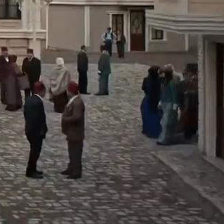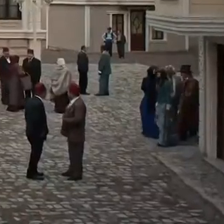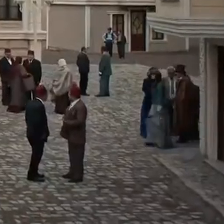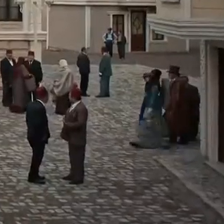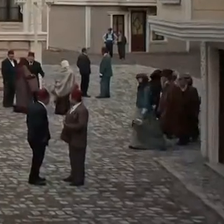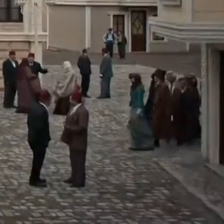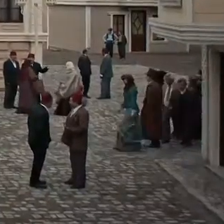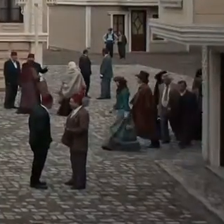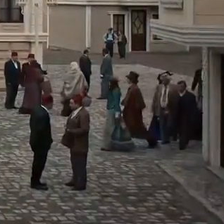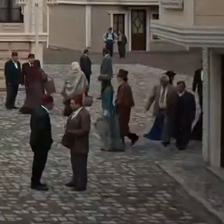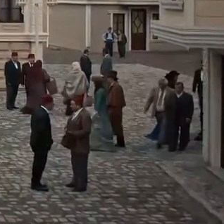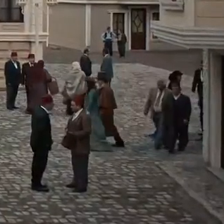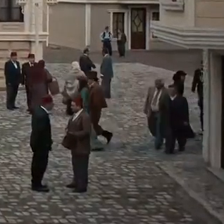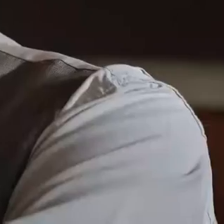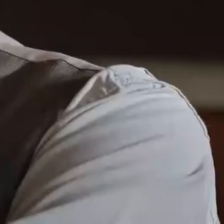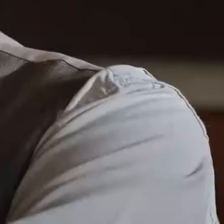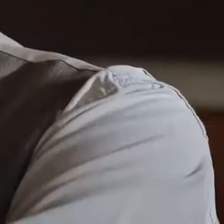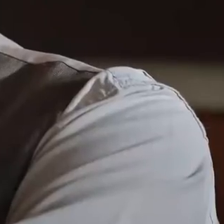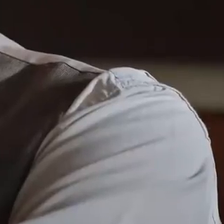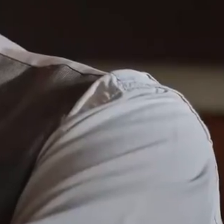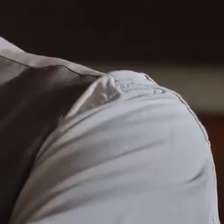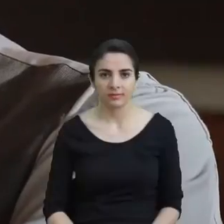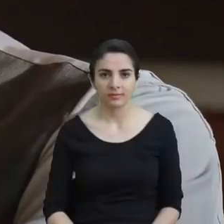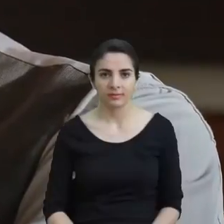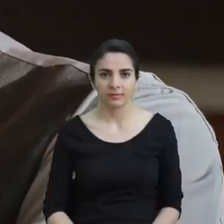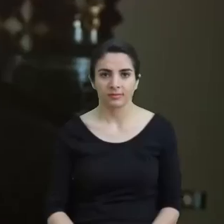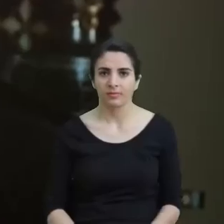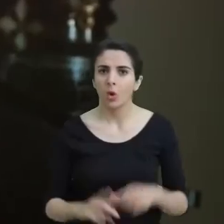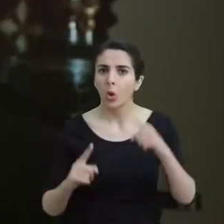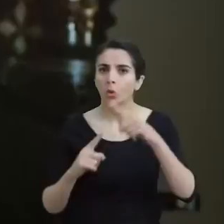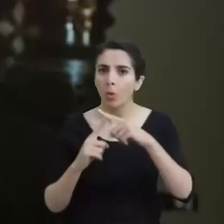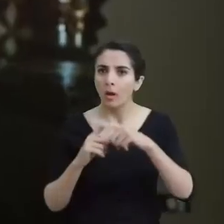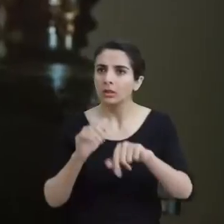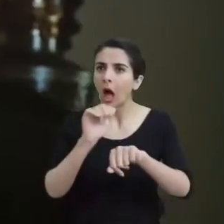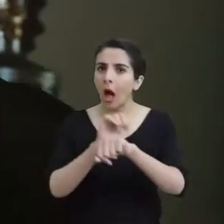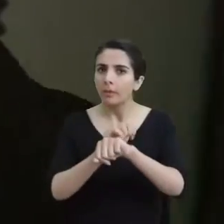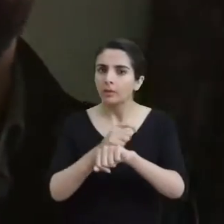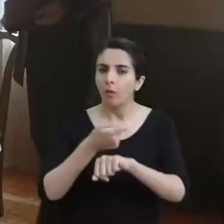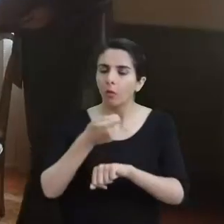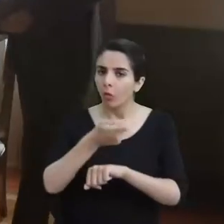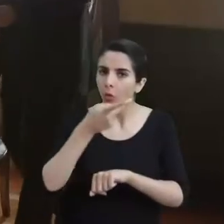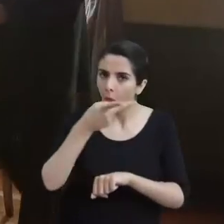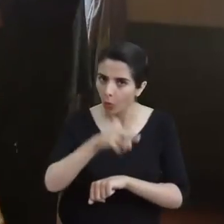Karakolun önündeki meydan kalabalık. İki fesli adam ayaküstü sohbetteler. Thomas'ı hapiste öldürdüler.